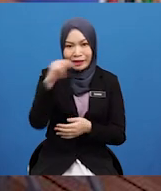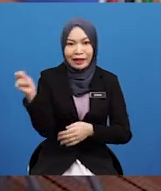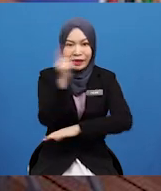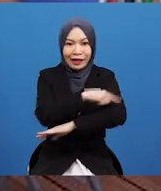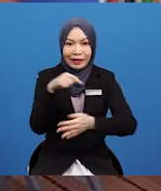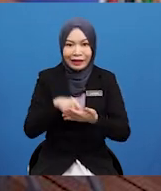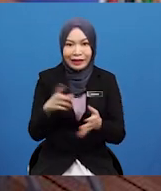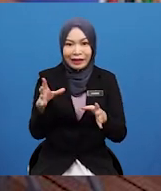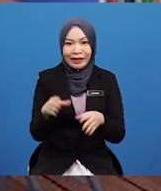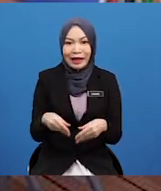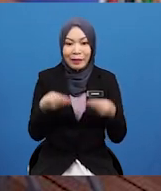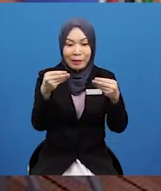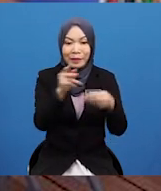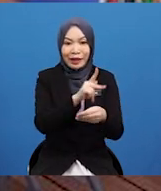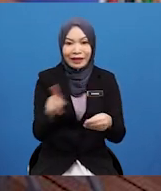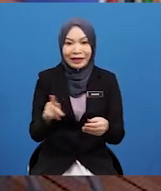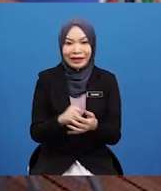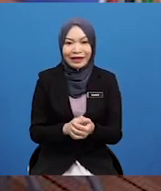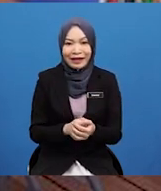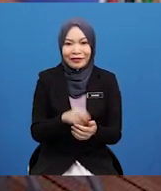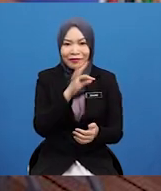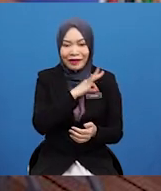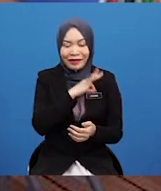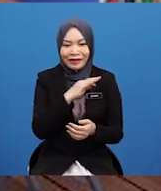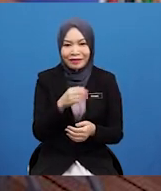ini memberikan manfaat.